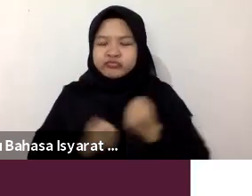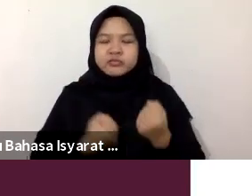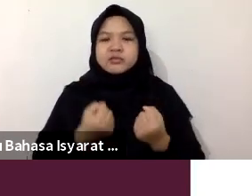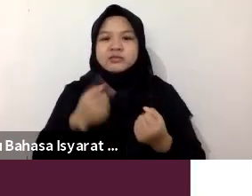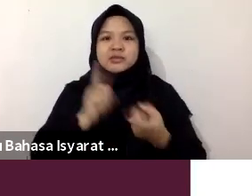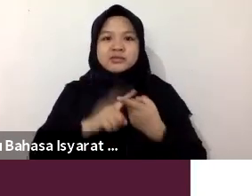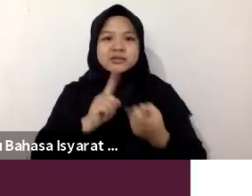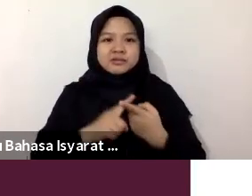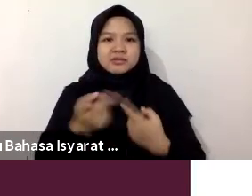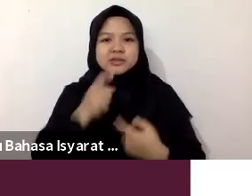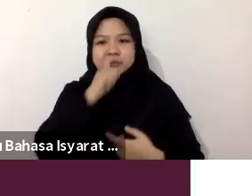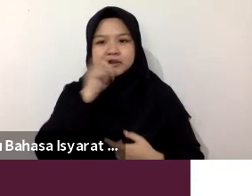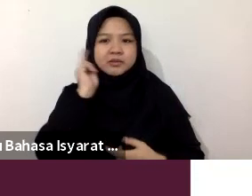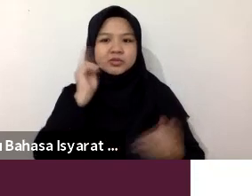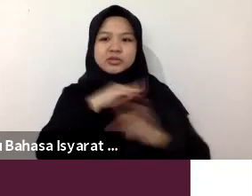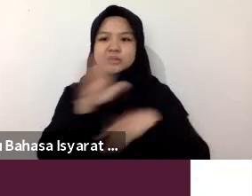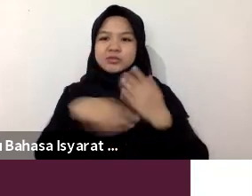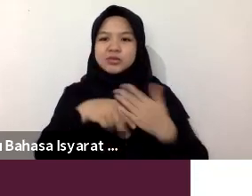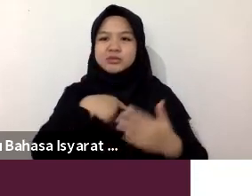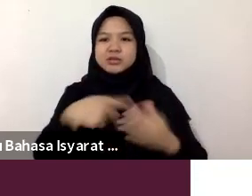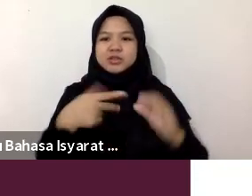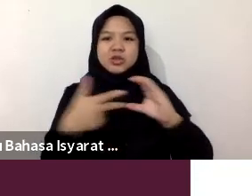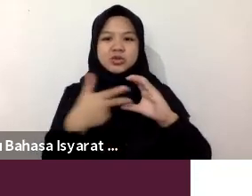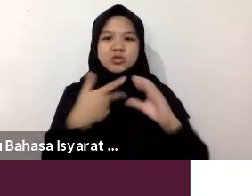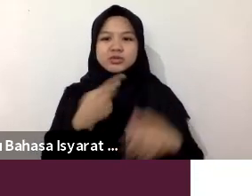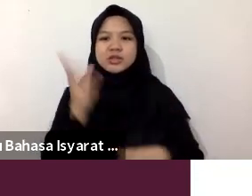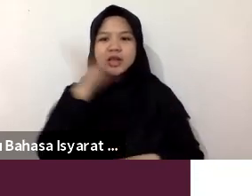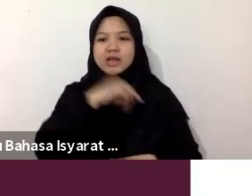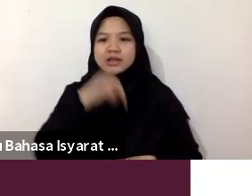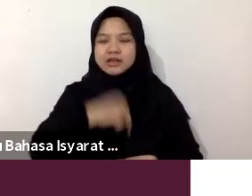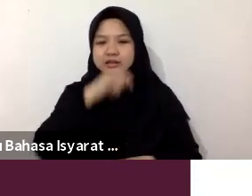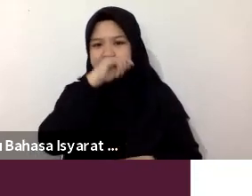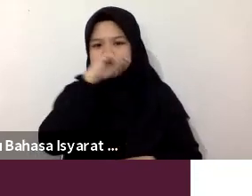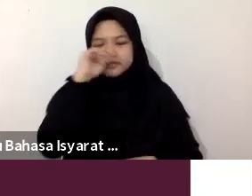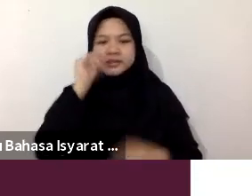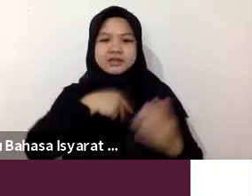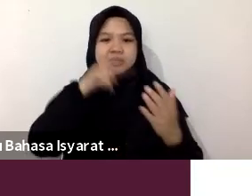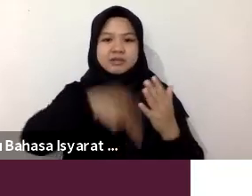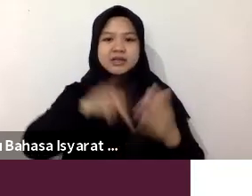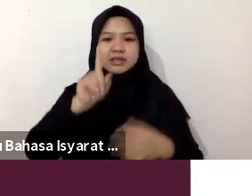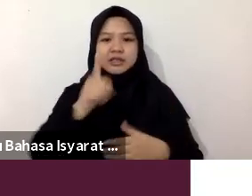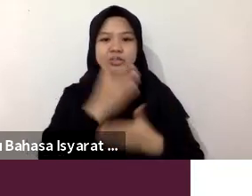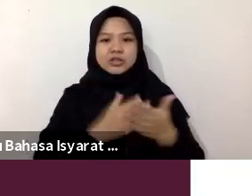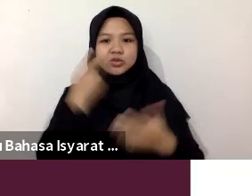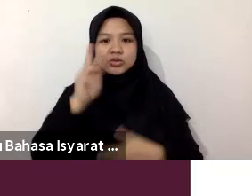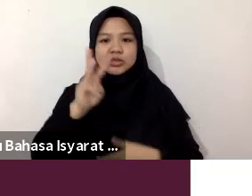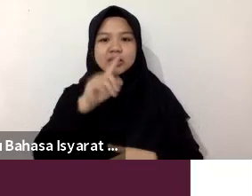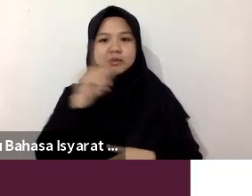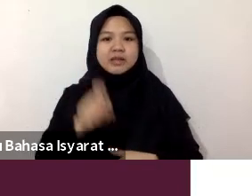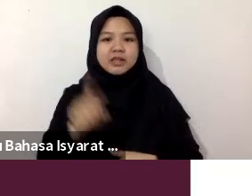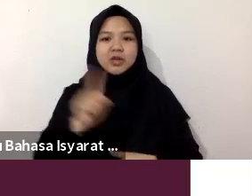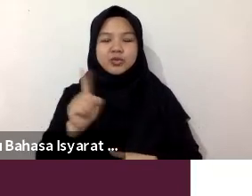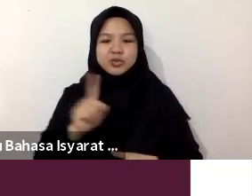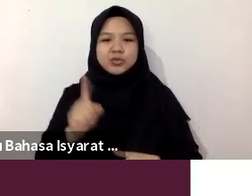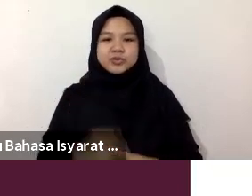teman-teman kita Bapak Ibu sekalian peserta Zoom kita hari ini. Boleh saya bacakan satu sesi untuk 3 pertanyaan dulu ya dok? Ya